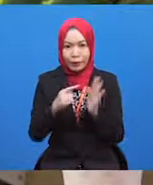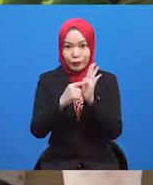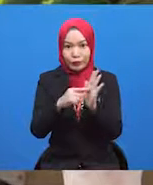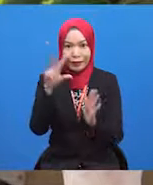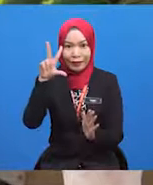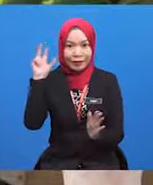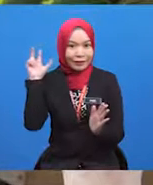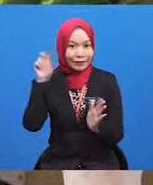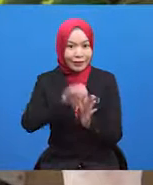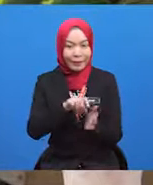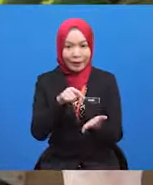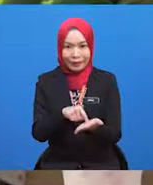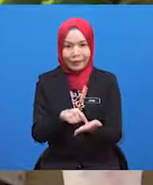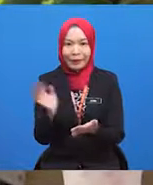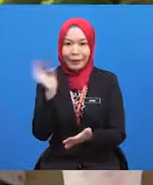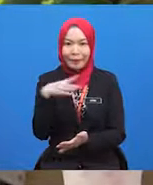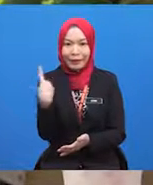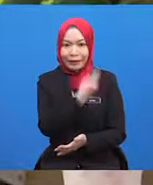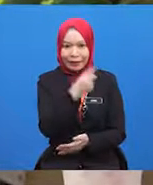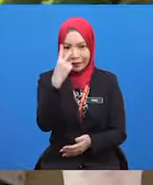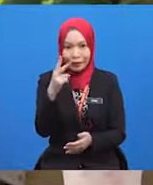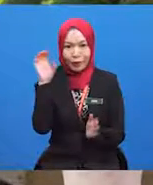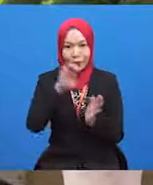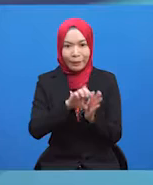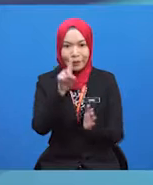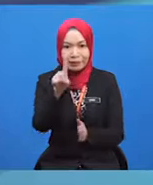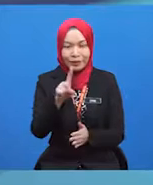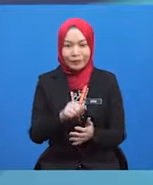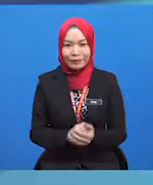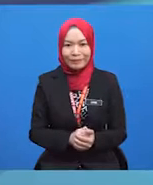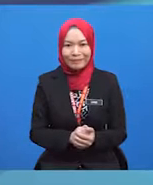murid-murid. Mari kita lihat gambar satu terlebih dahulu.